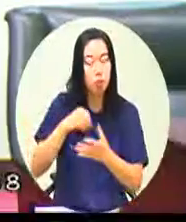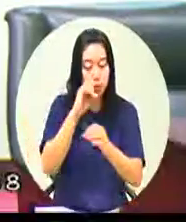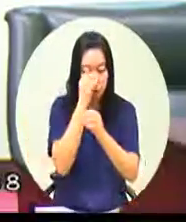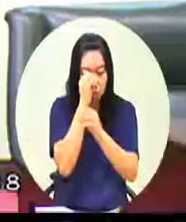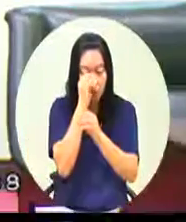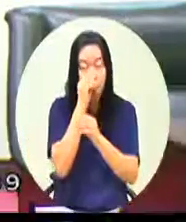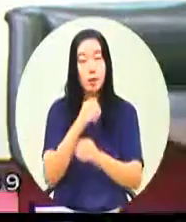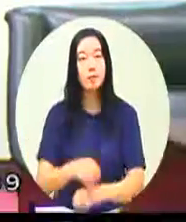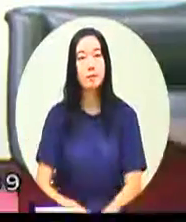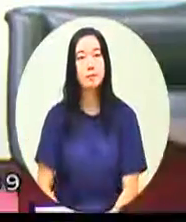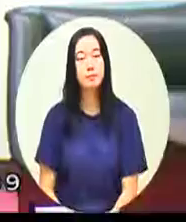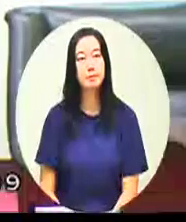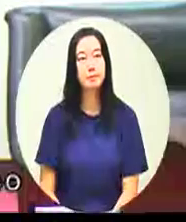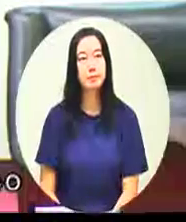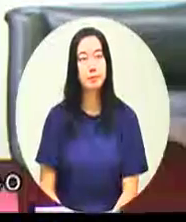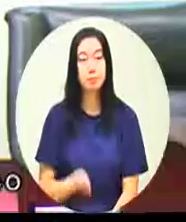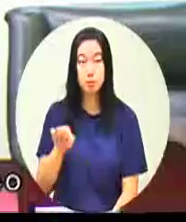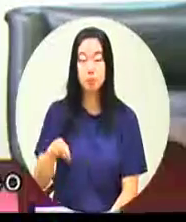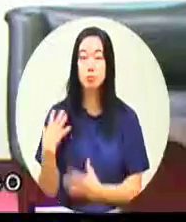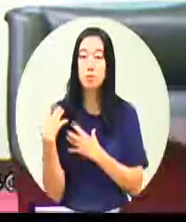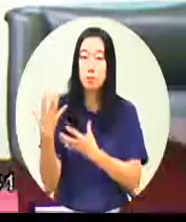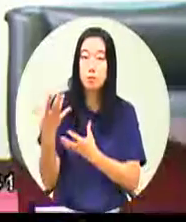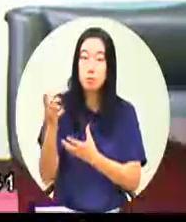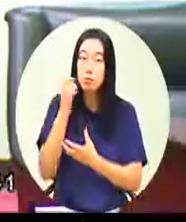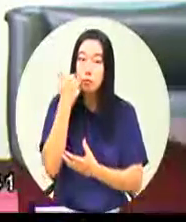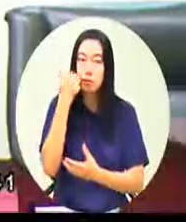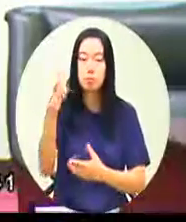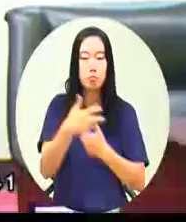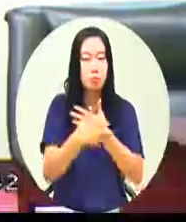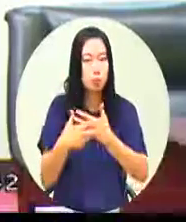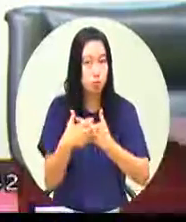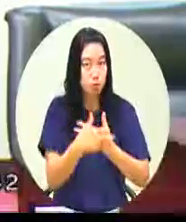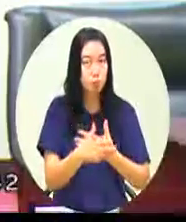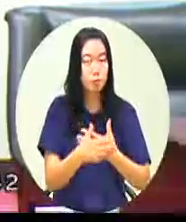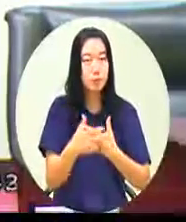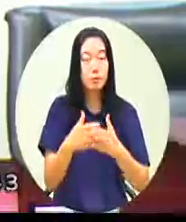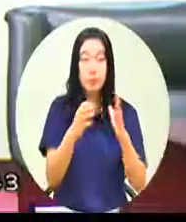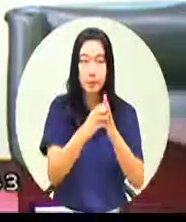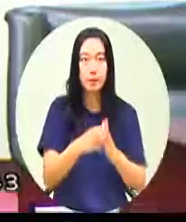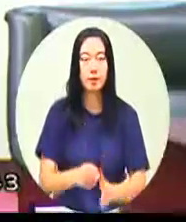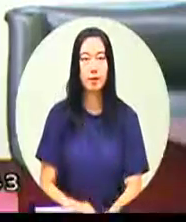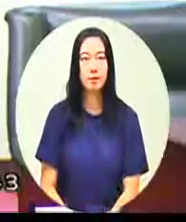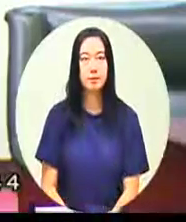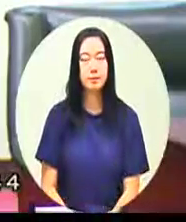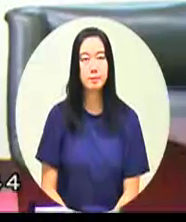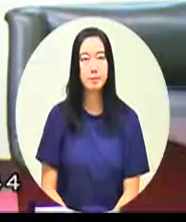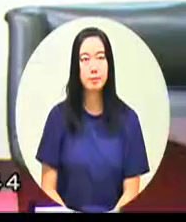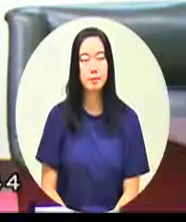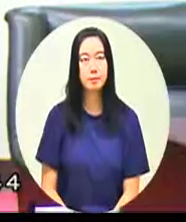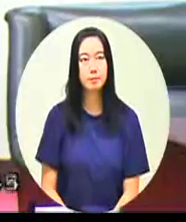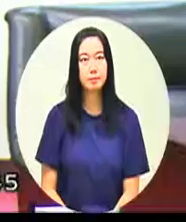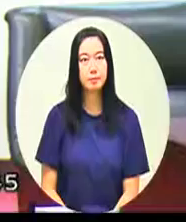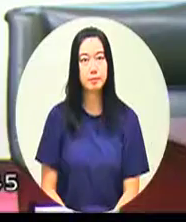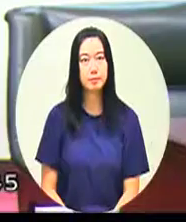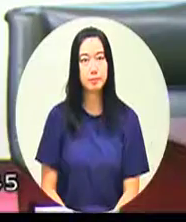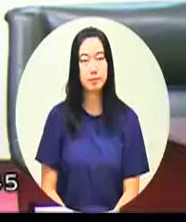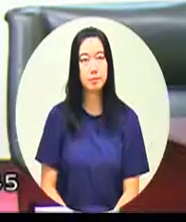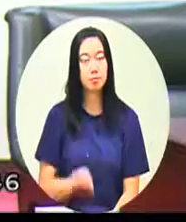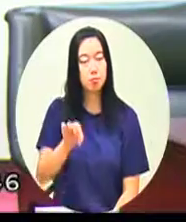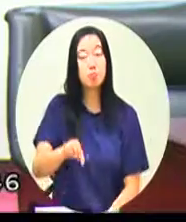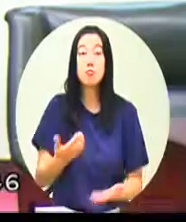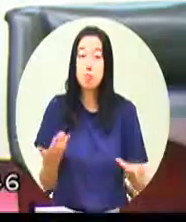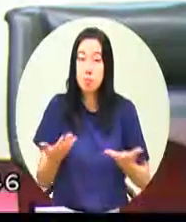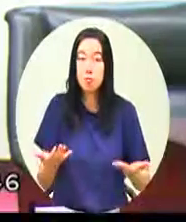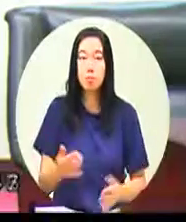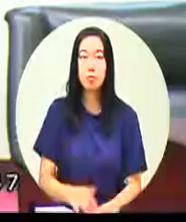药成分，这是咱卫生局。但是我迄天服务到一个有当家那一种这种案例，我刚刚讲